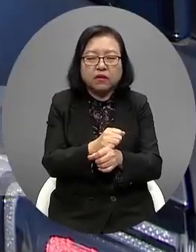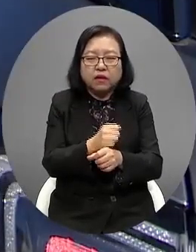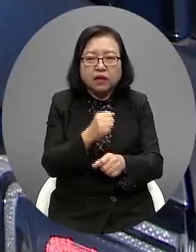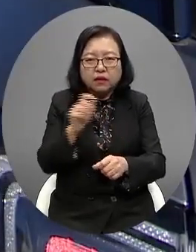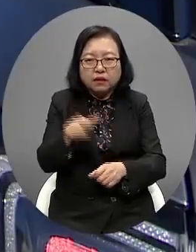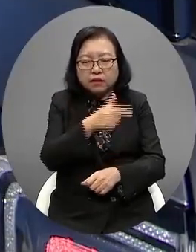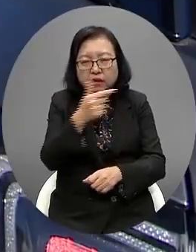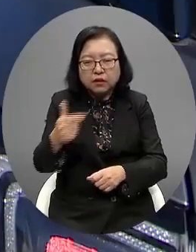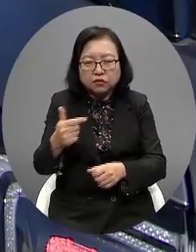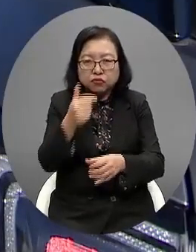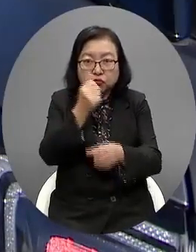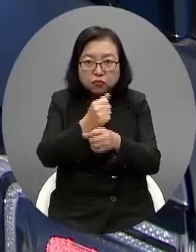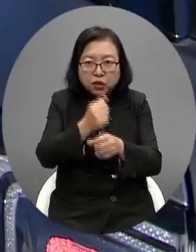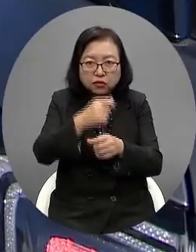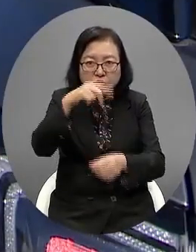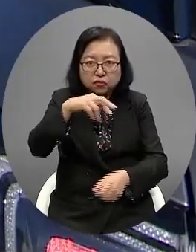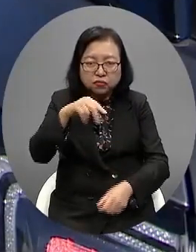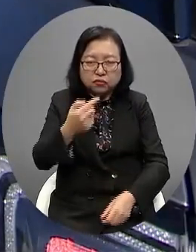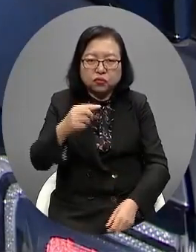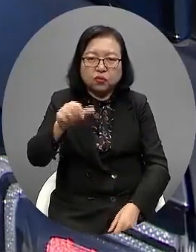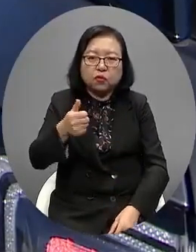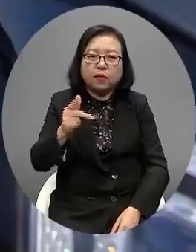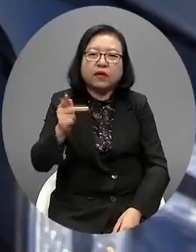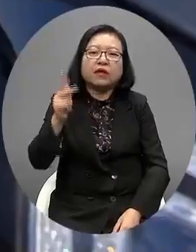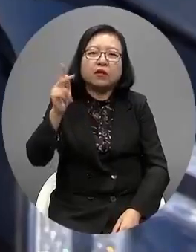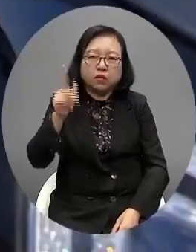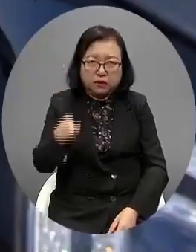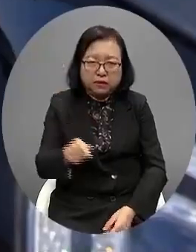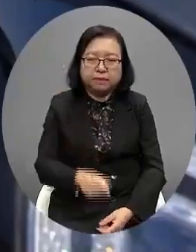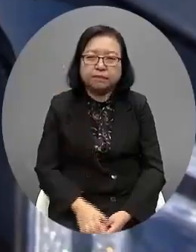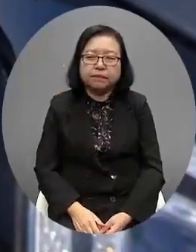500kg 수소를 생산하고 있습니다